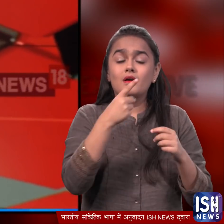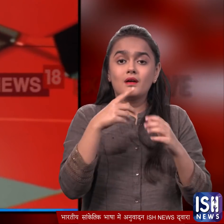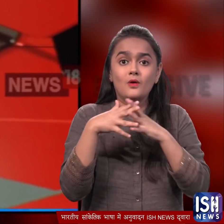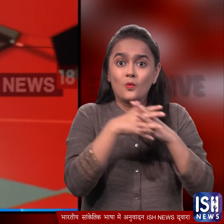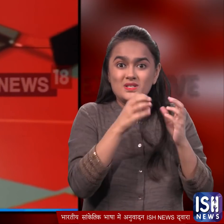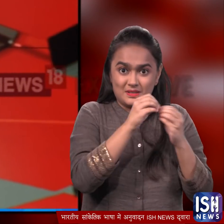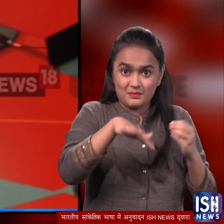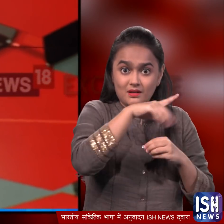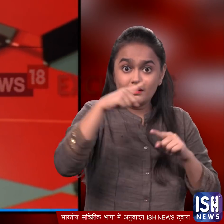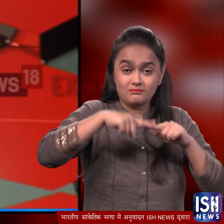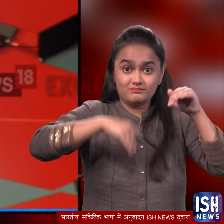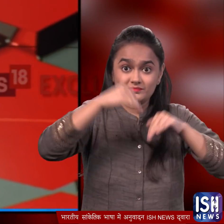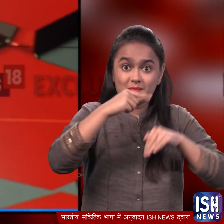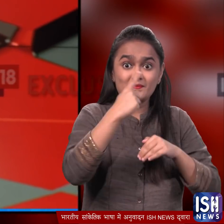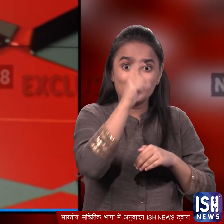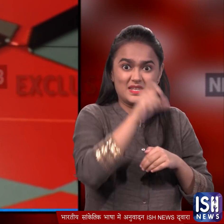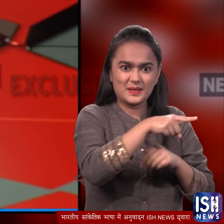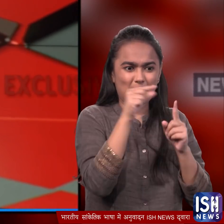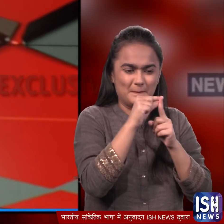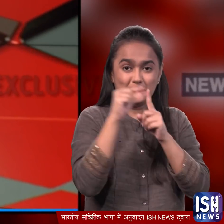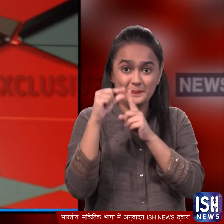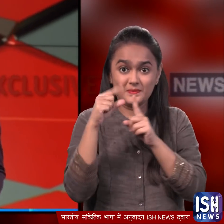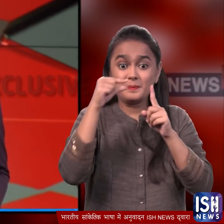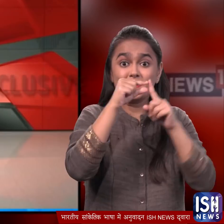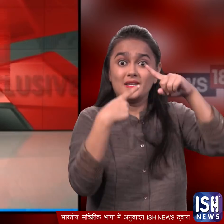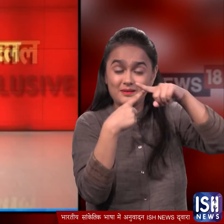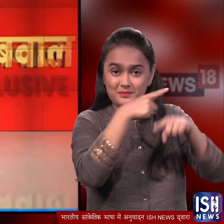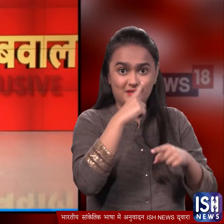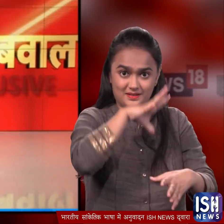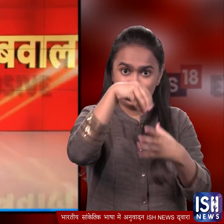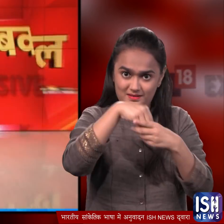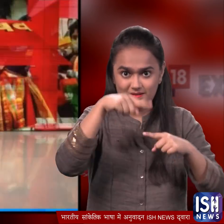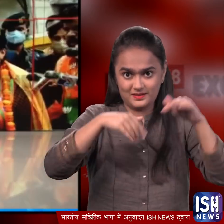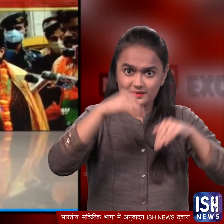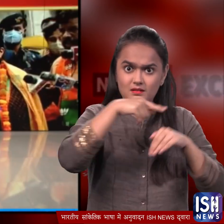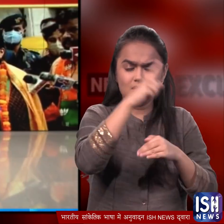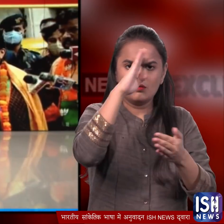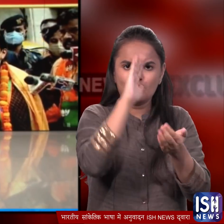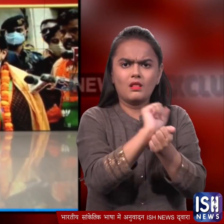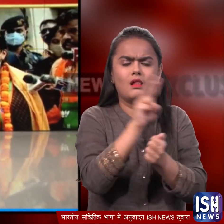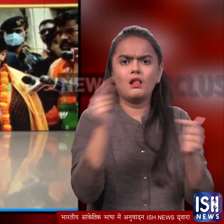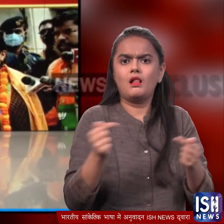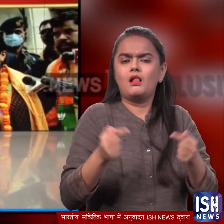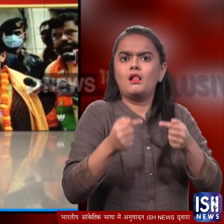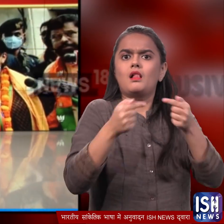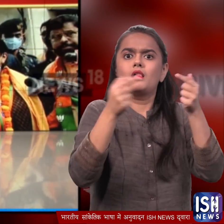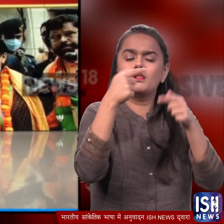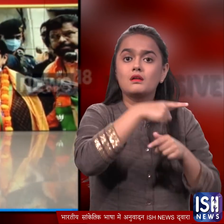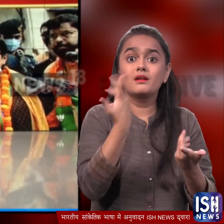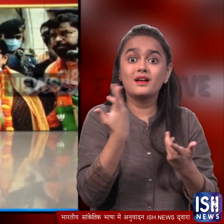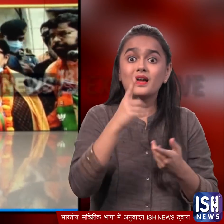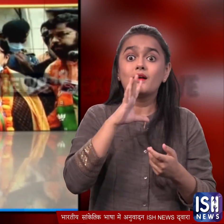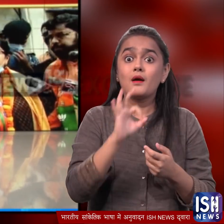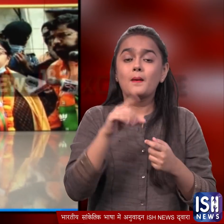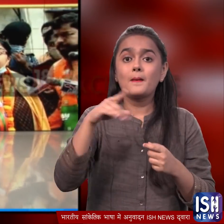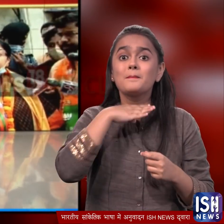बंगाल की भवानीपुर सीट से विधानसभा उपचुनाव लड़ रही बीजेपी प्रत्याशी प्रियंका टिब्रेवाल चुनाव प्रचार के दौरान एक पुलिस वाले से भिड़ गईं। इस सीट पर